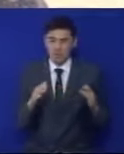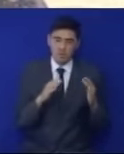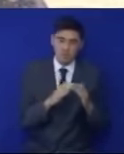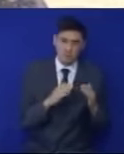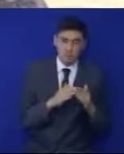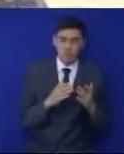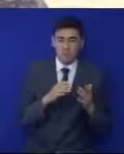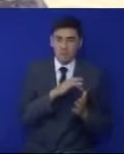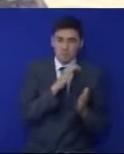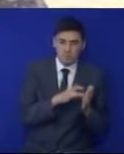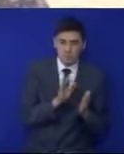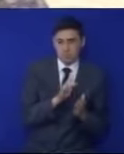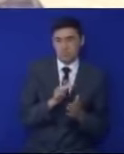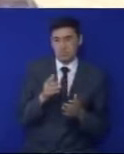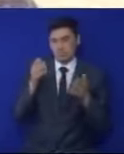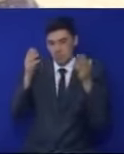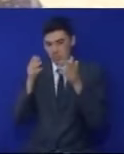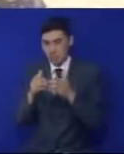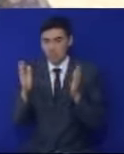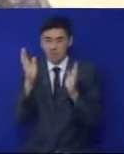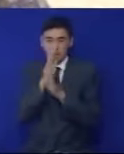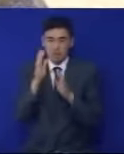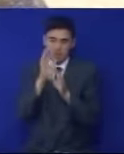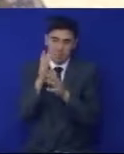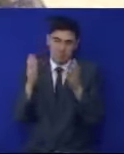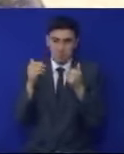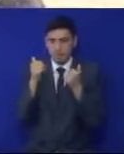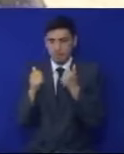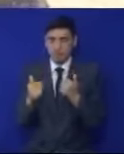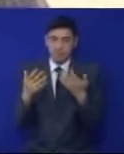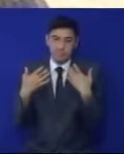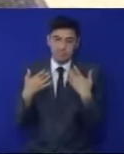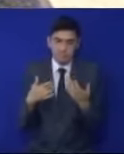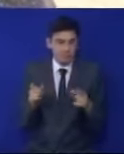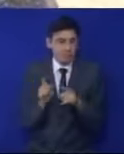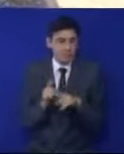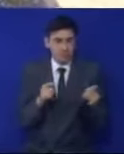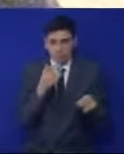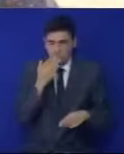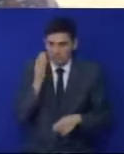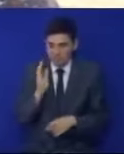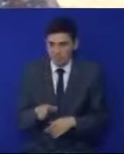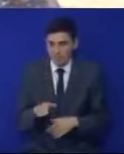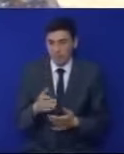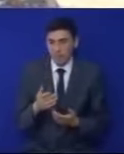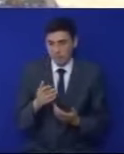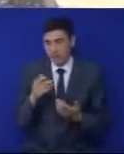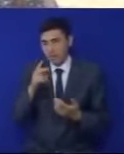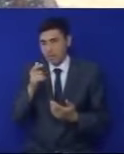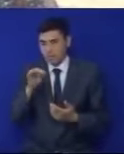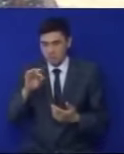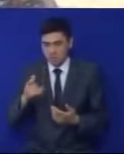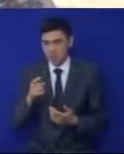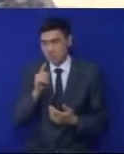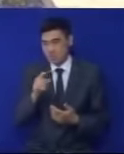тазауада. Біздің қарағайлы орманның ауасы тамаша ғой, ондай мүмкінді көп қаланың оқушыларында жоқ десем болады. Қала сыртындағы лагерлер саны